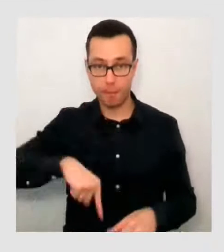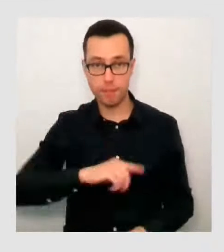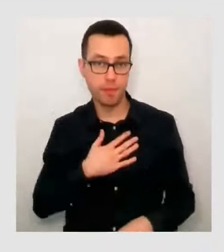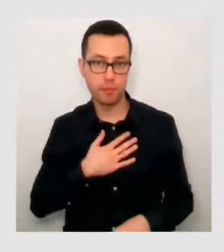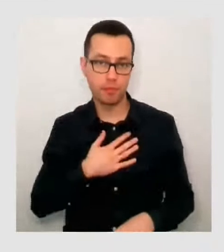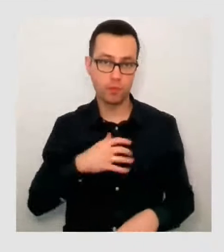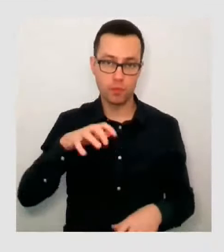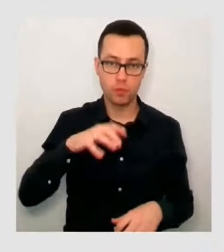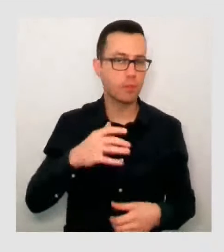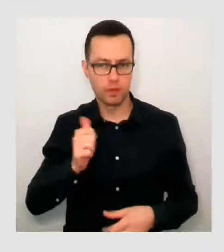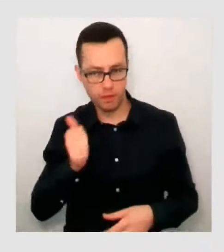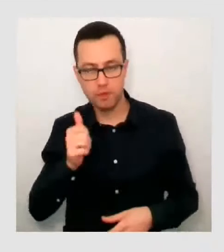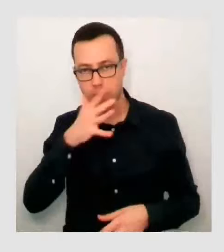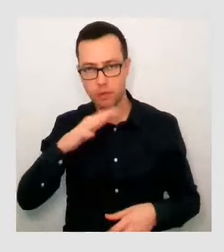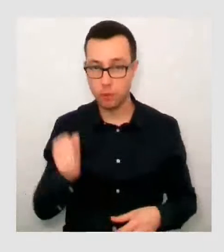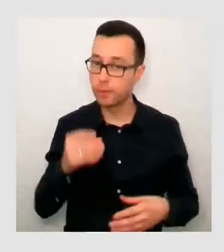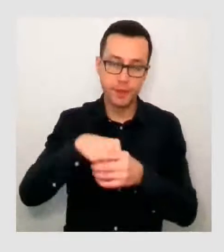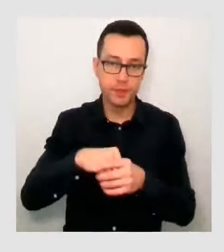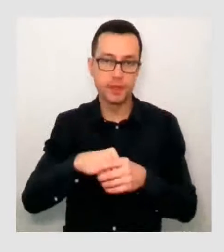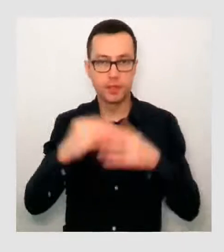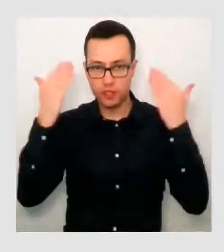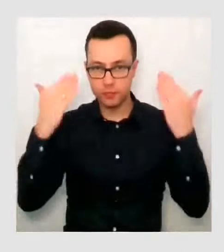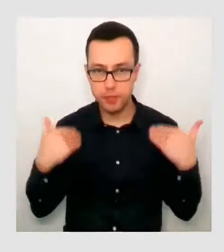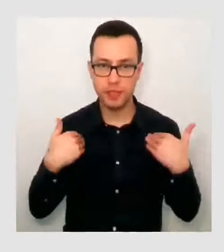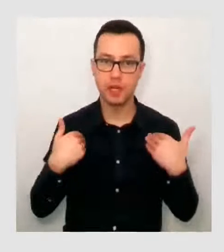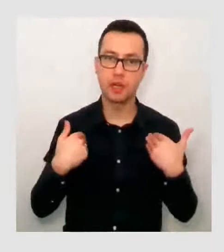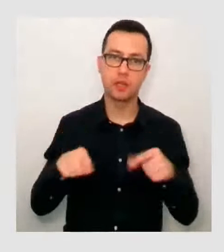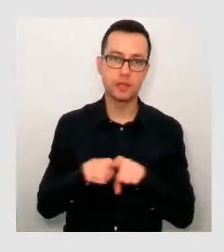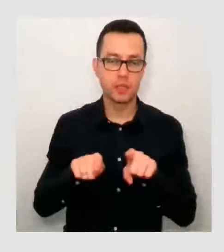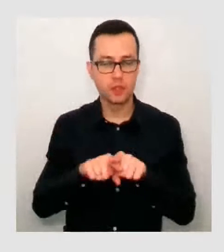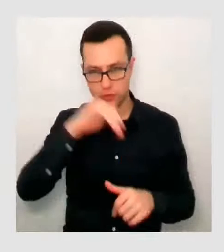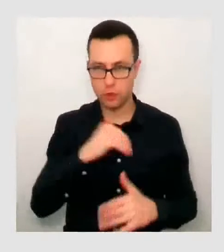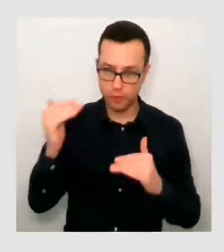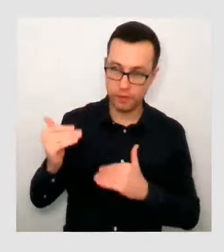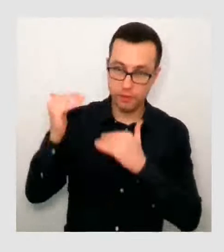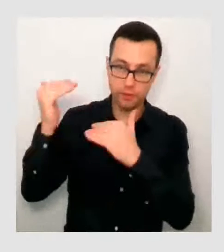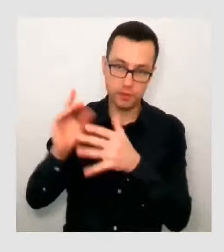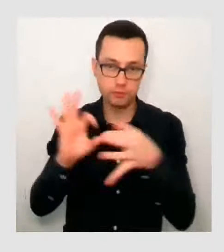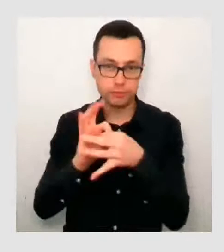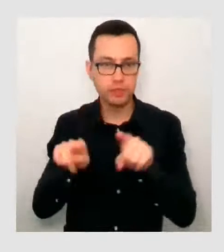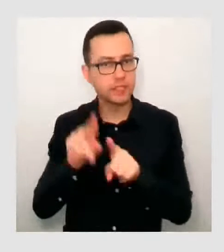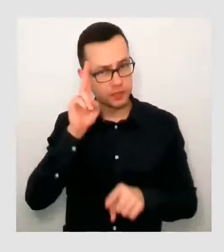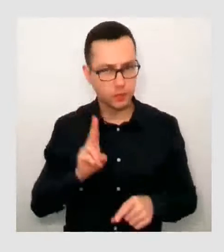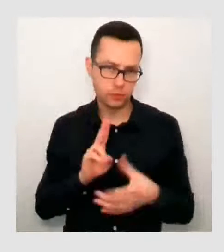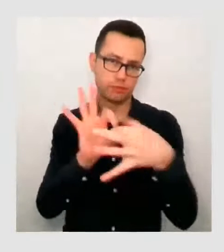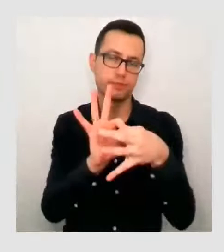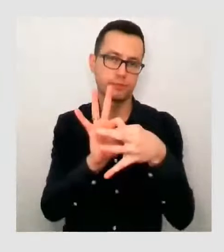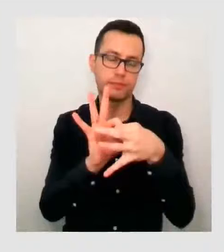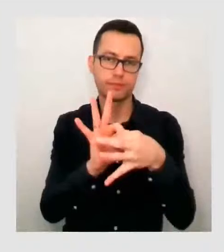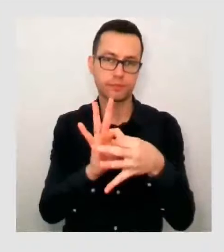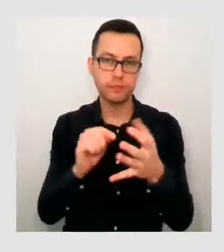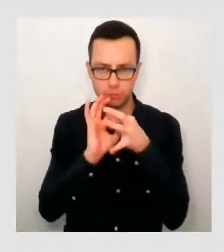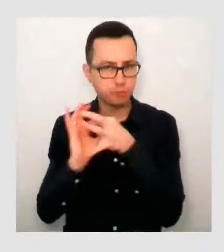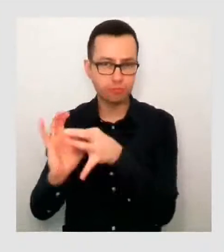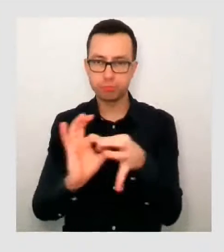są to szpitale uniwersyteckie, instytutów i ten algorytm po prostu tego nie uwzględnia. Uważamy, że powinien